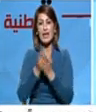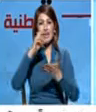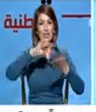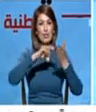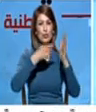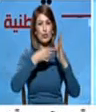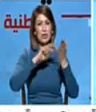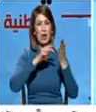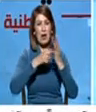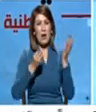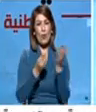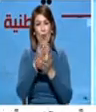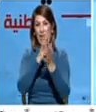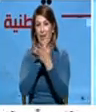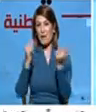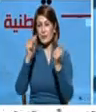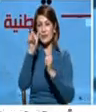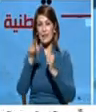تحبني اسم عليها تخدم